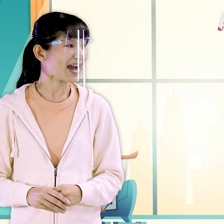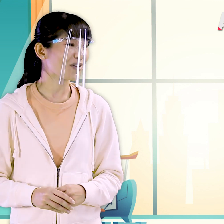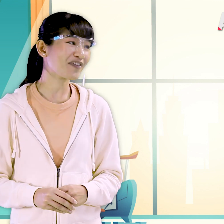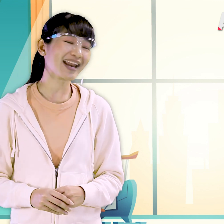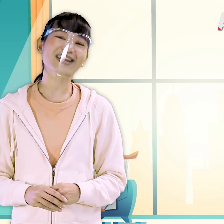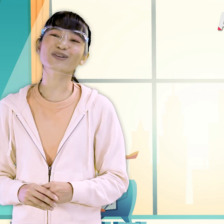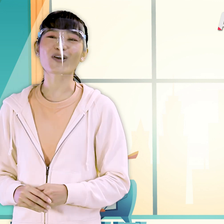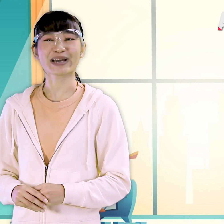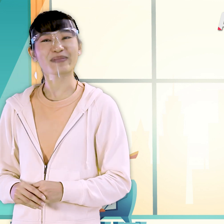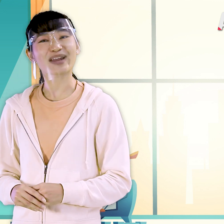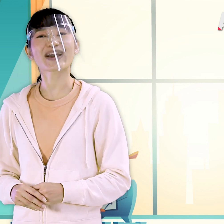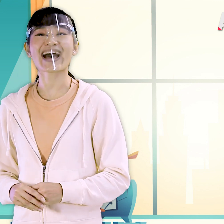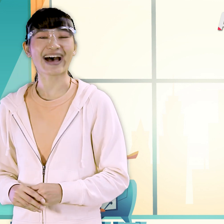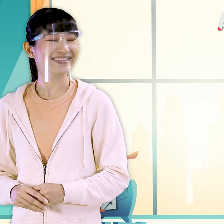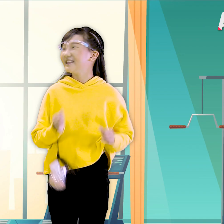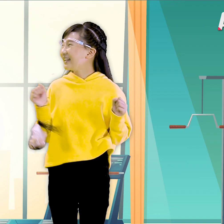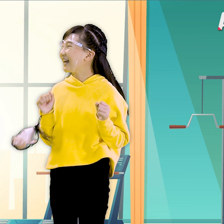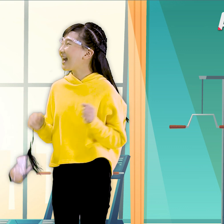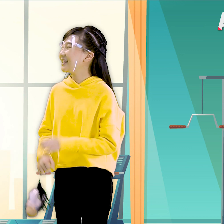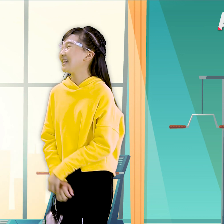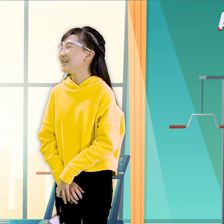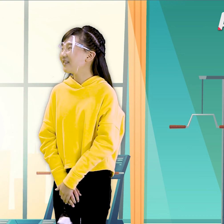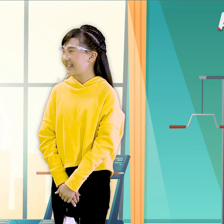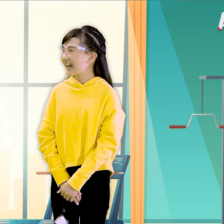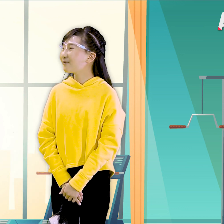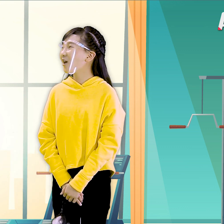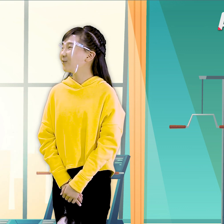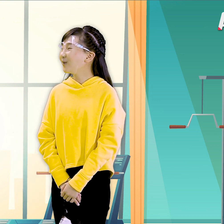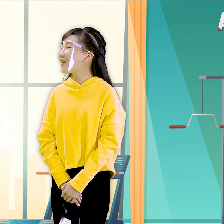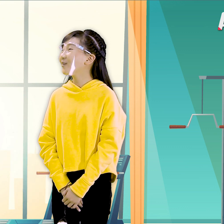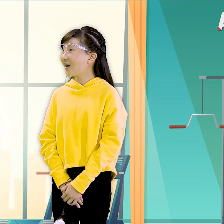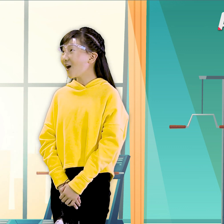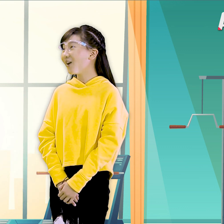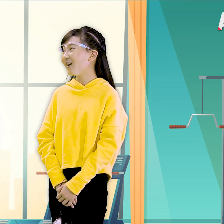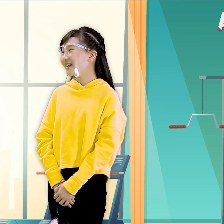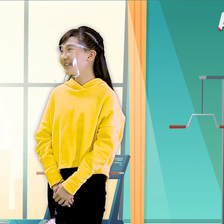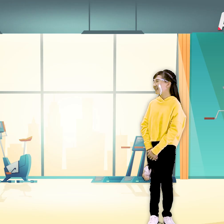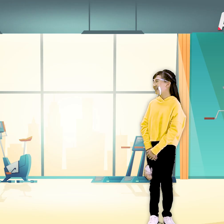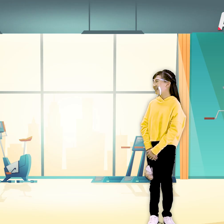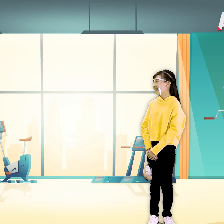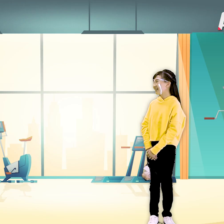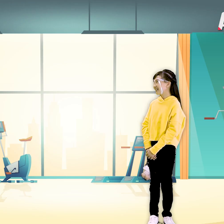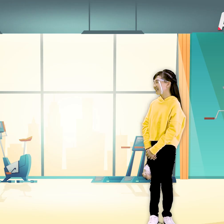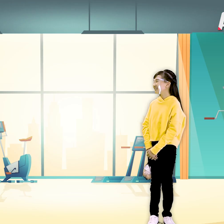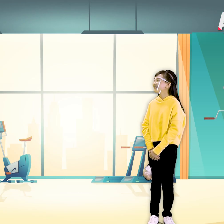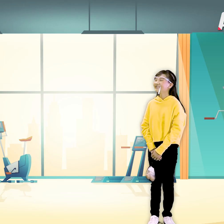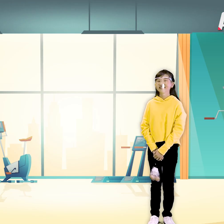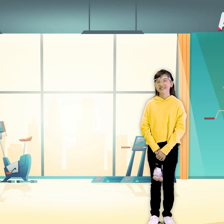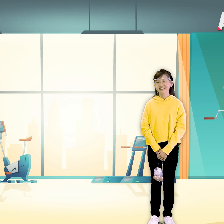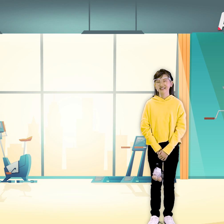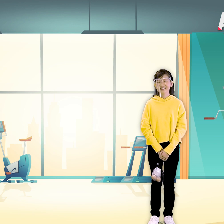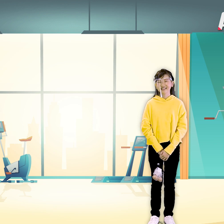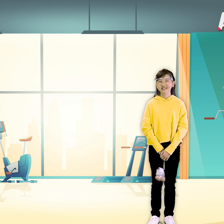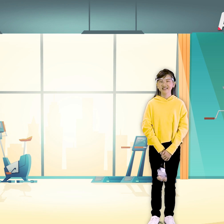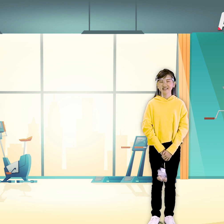คมาฝากน้องเฟย์และน้องๆทางบ้านด้วยค่ะ ดีเลยค่ะอย่างนี้เฟย์จะได้นำความรู้ไปฝากคุณพ่อ ดีเลยค่ะน้องเฟย์น้องเฟย์